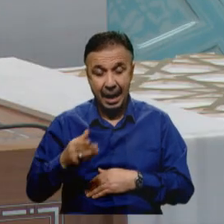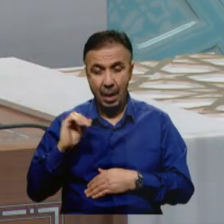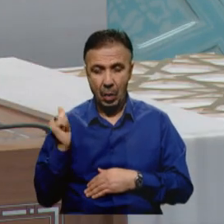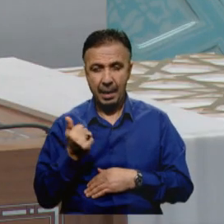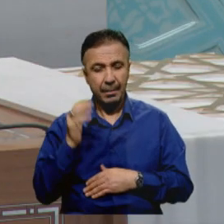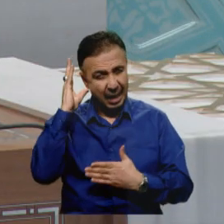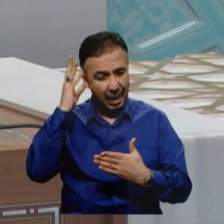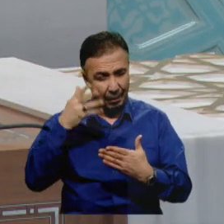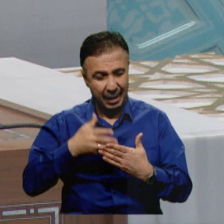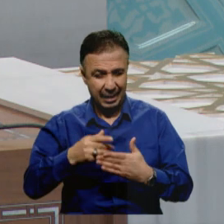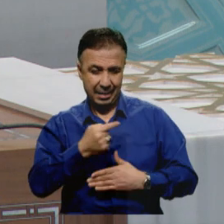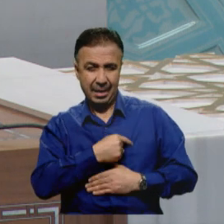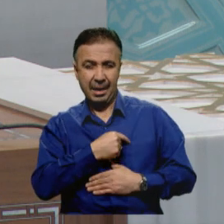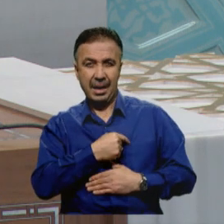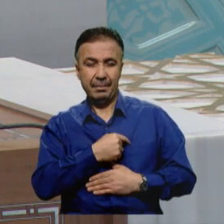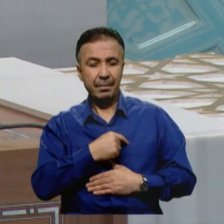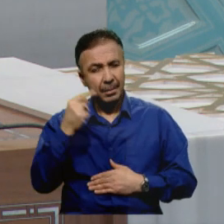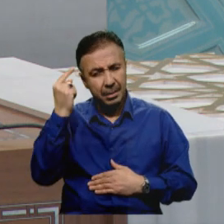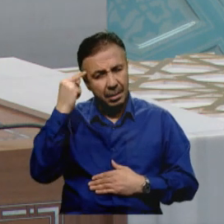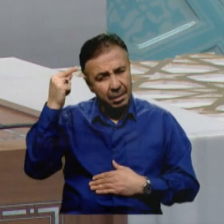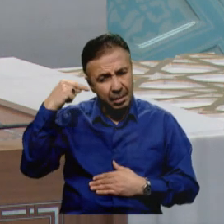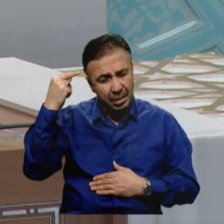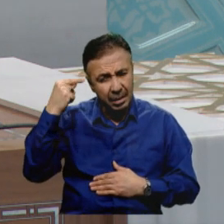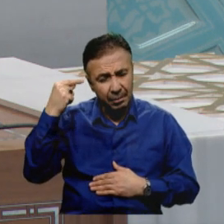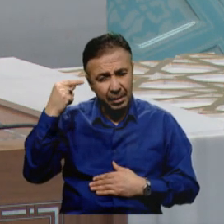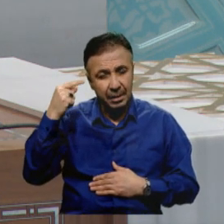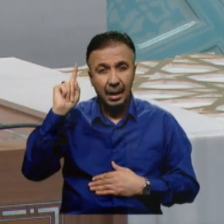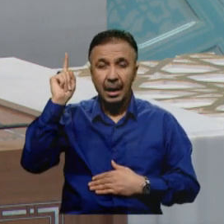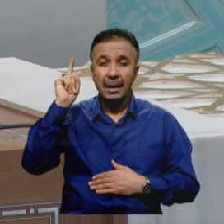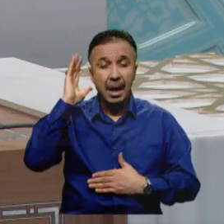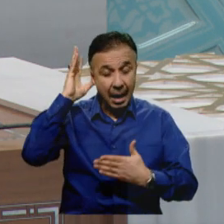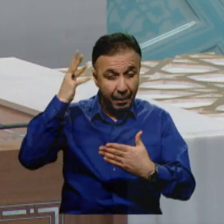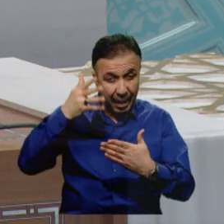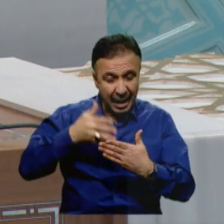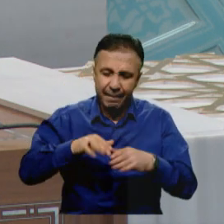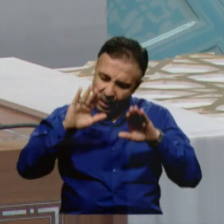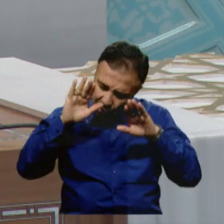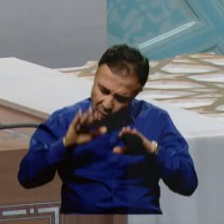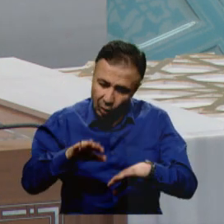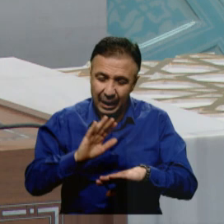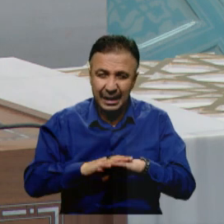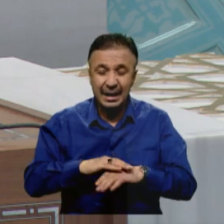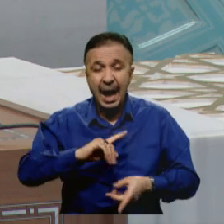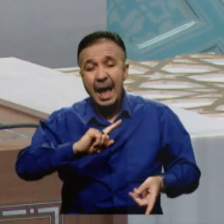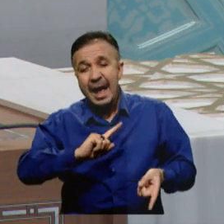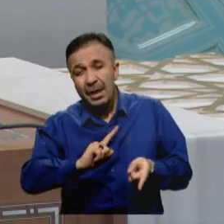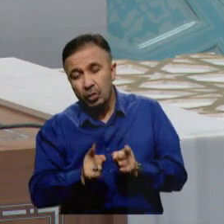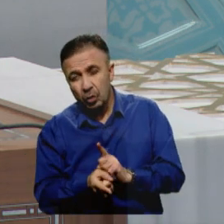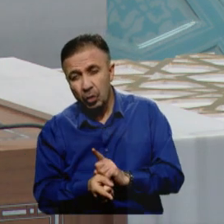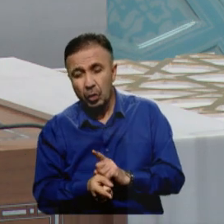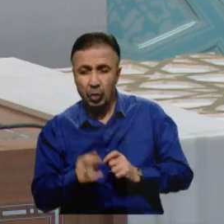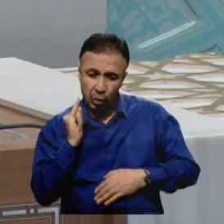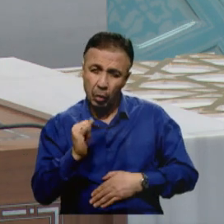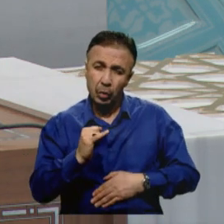ihlas, kalbimizi, zihnimizi Allah'a ibadet ve kulluk ederken her türlü beşeri